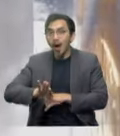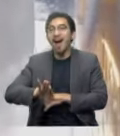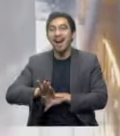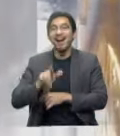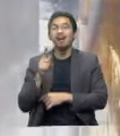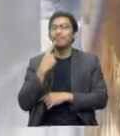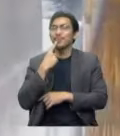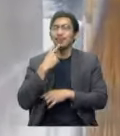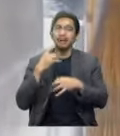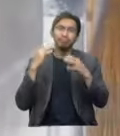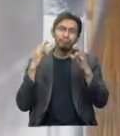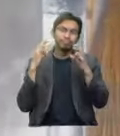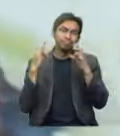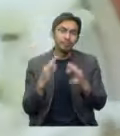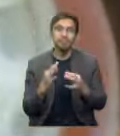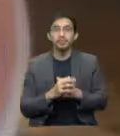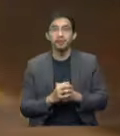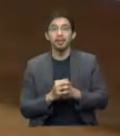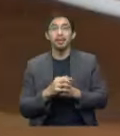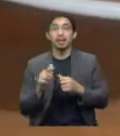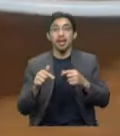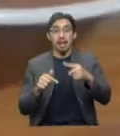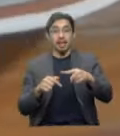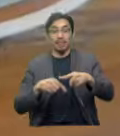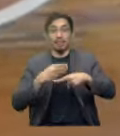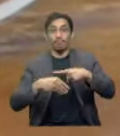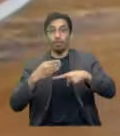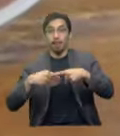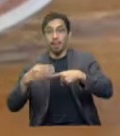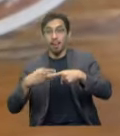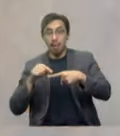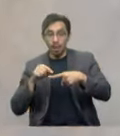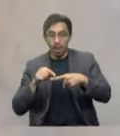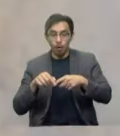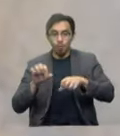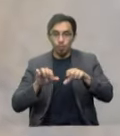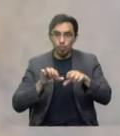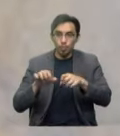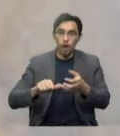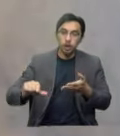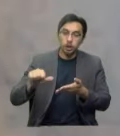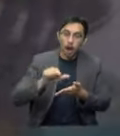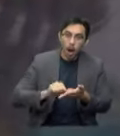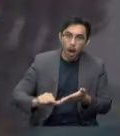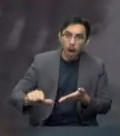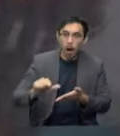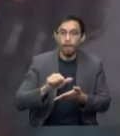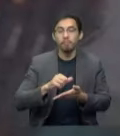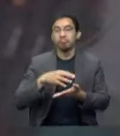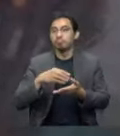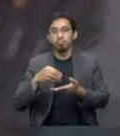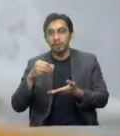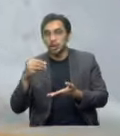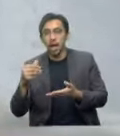Sate buntel ini menggunakan resep turun-temurun ditambah bumbu merica dan kecap manis. Tak heran banyak